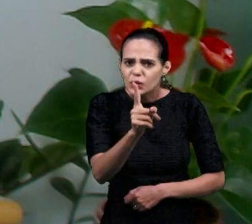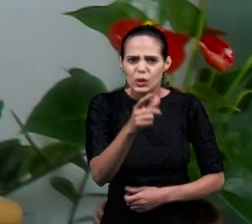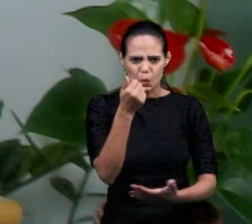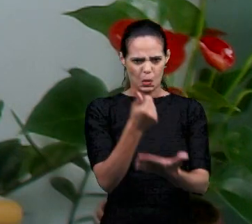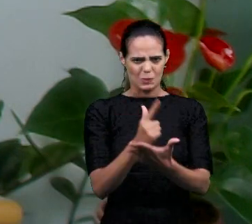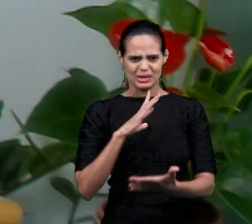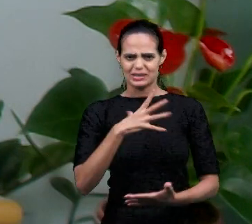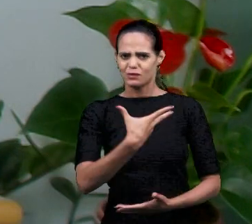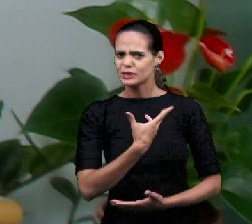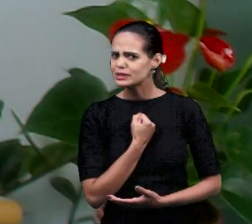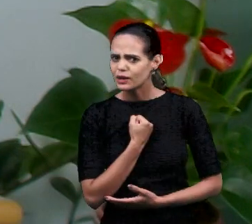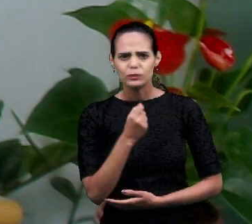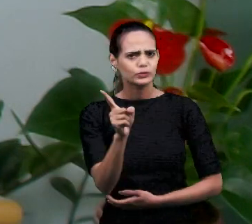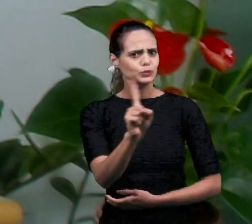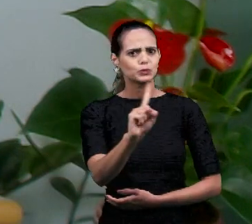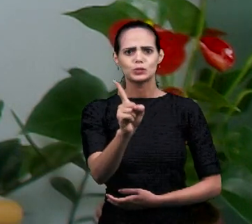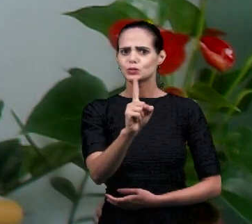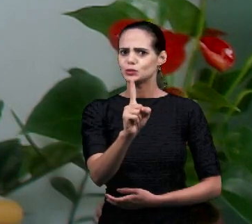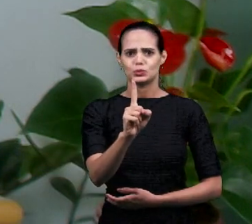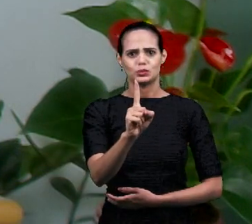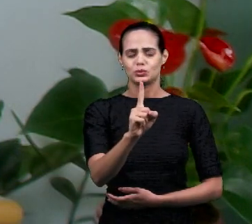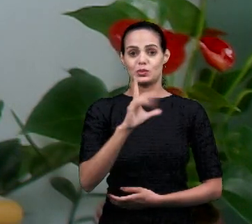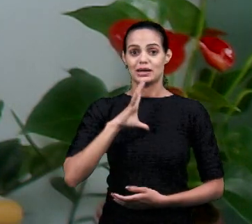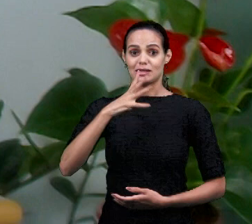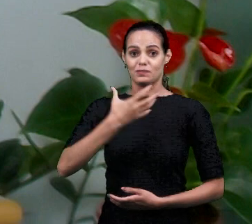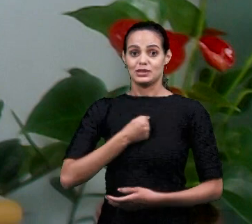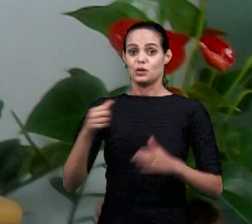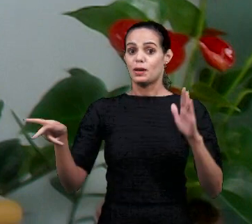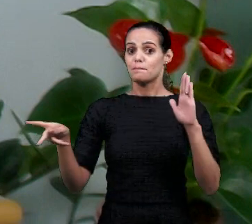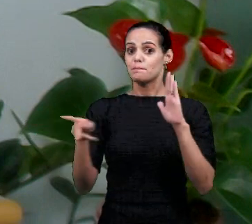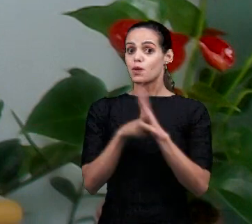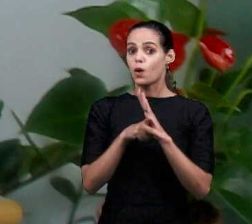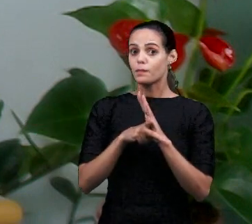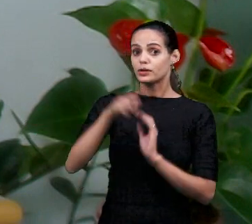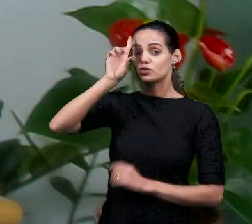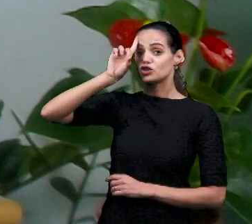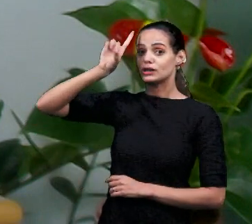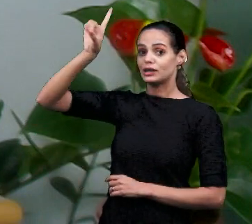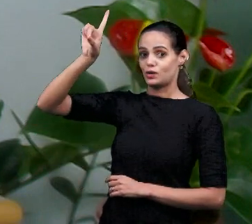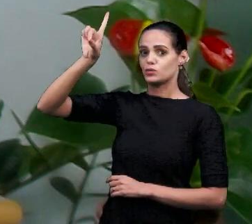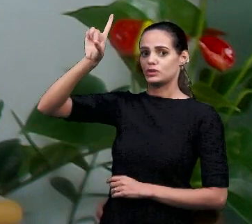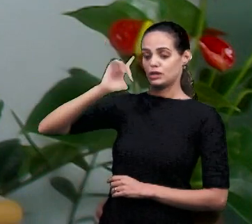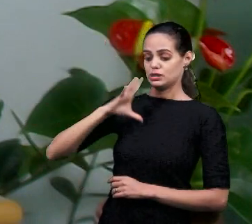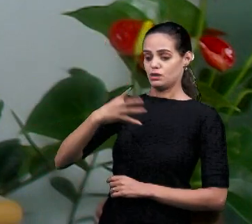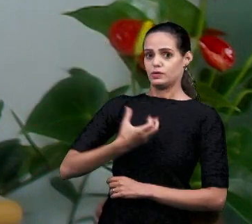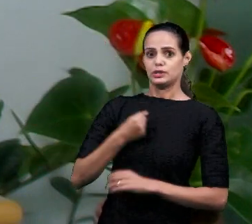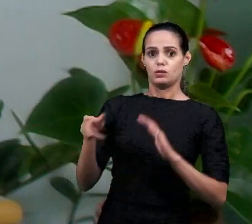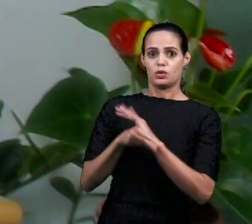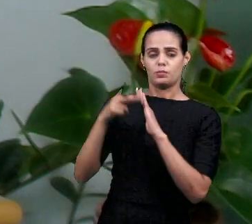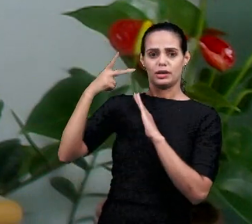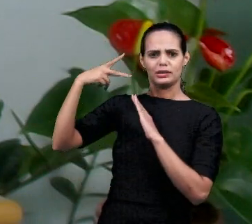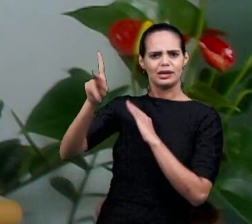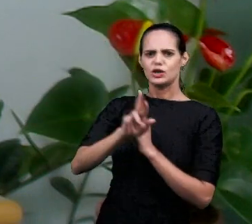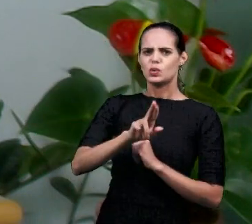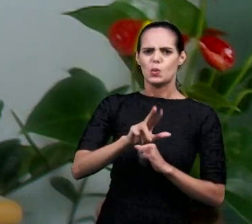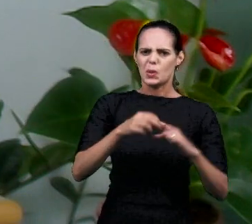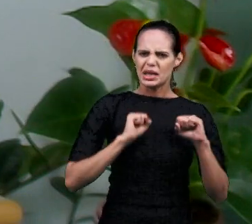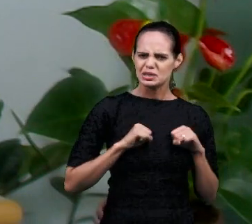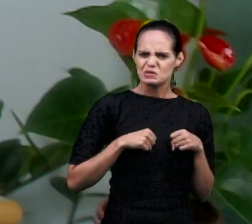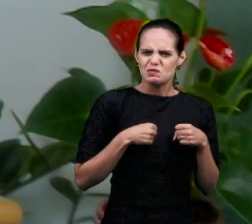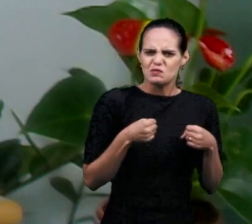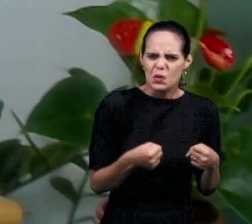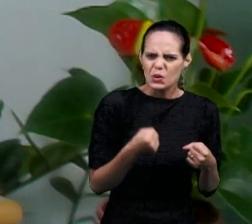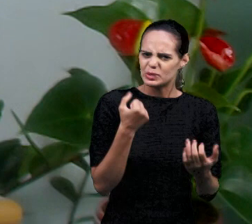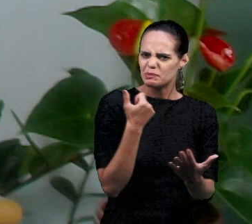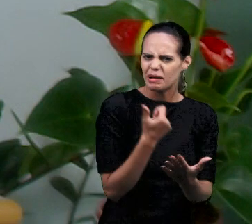ne s'achète pas. Le salut, c'est un don de Dieu. La parole dit, elle ne vient pas des œuvres à cause